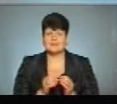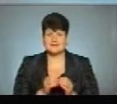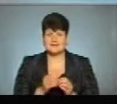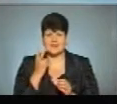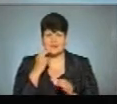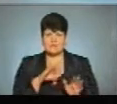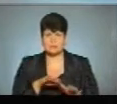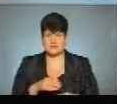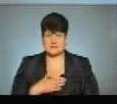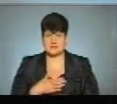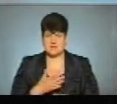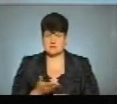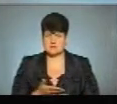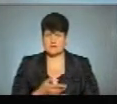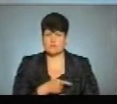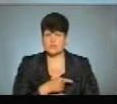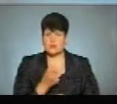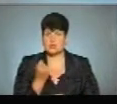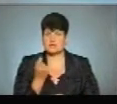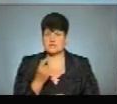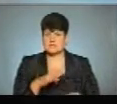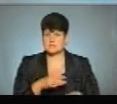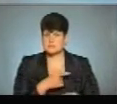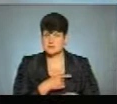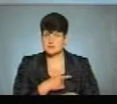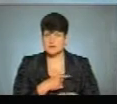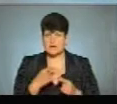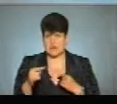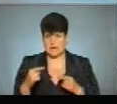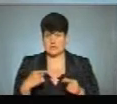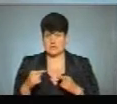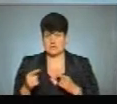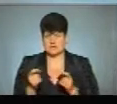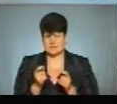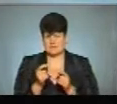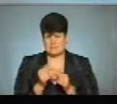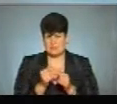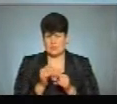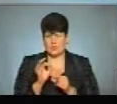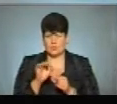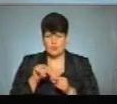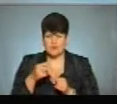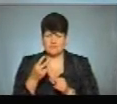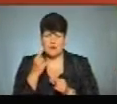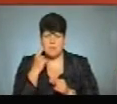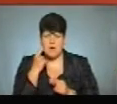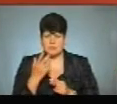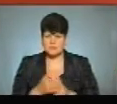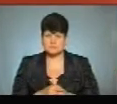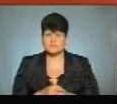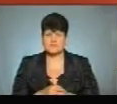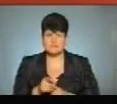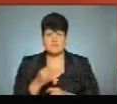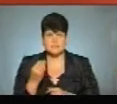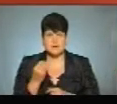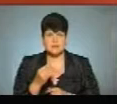де після нас вже. Ну, тобто вони вже 11-ту позицію, і різниця є доволі така невеличкою, всього 0,2 бали. До речі, ви цікавилися